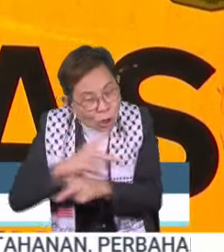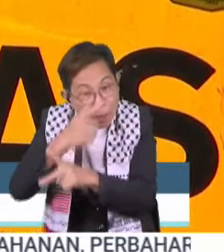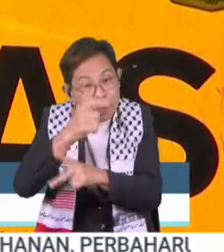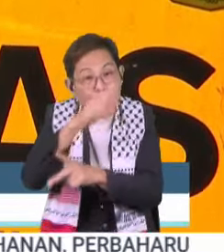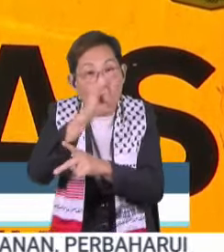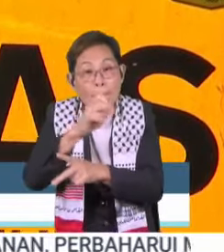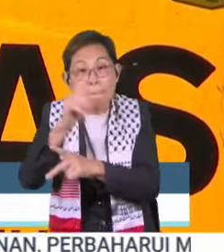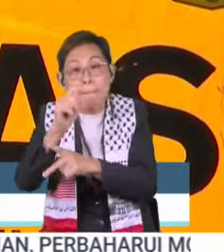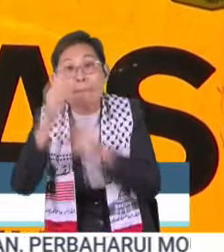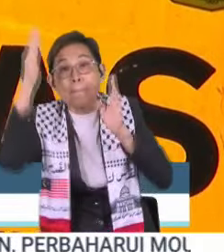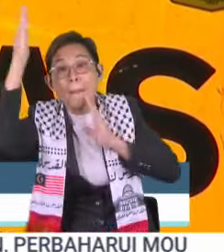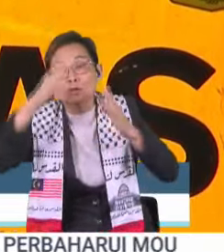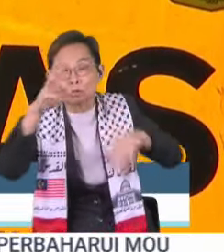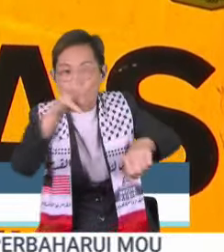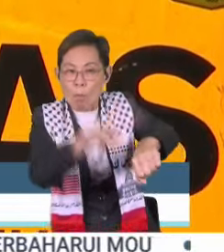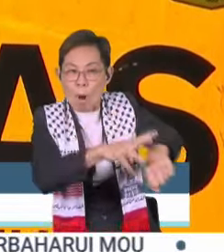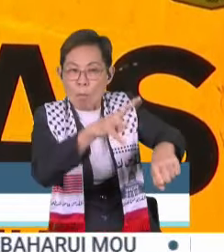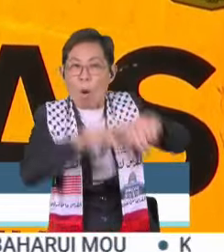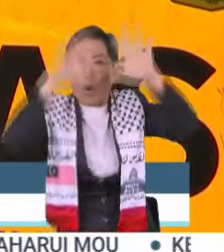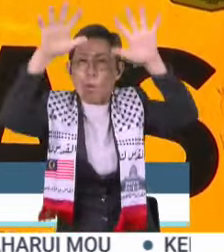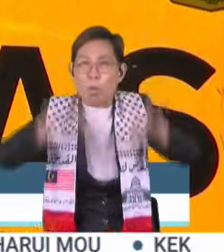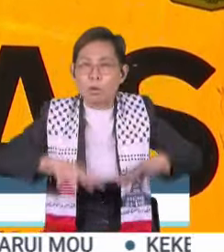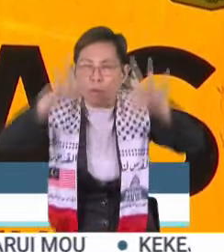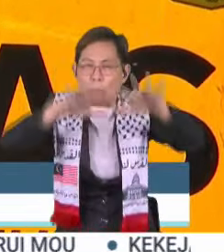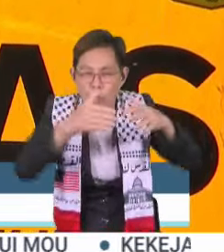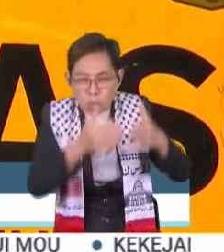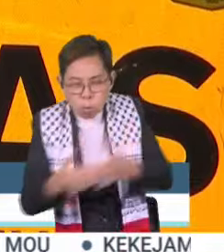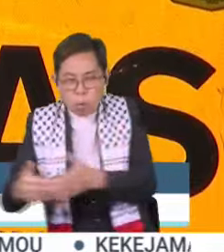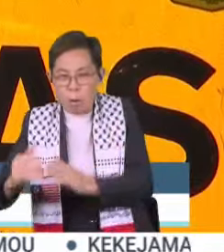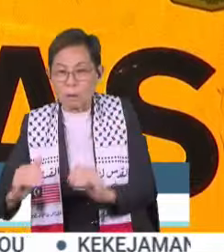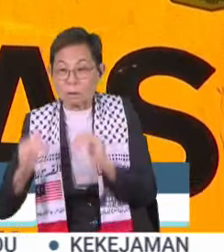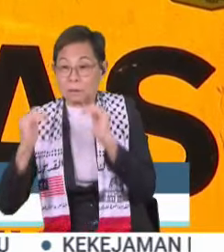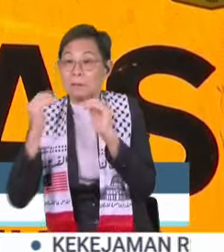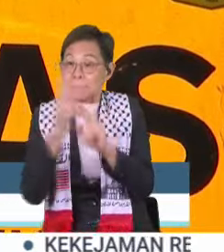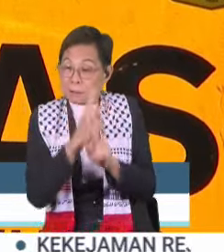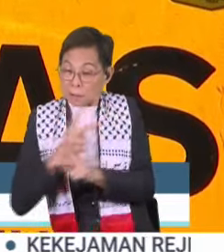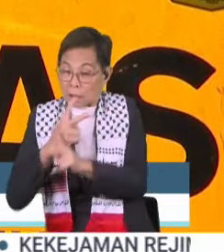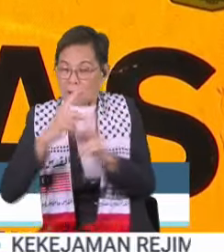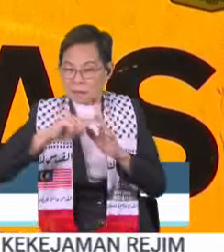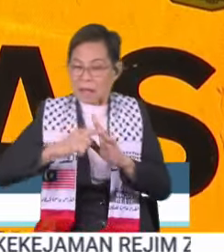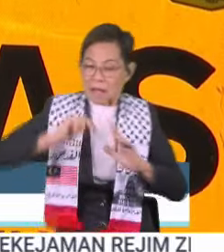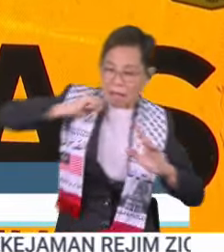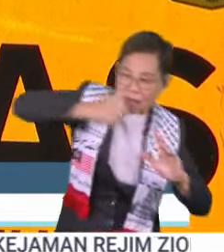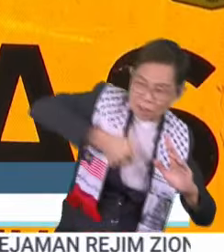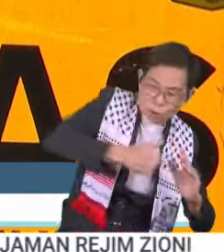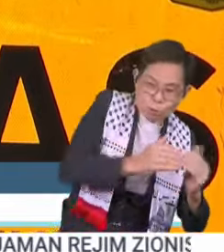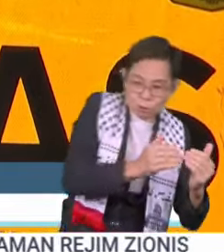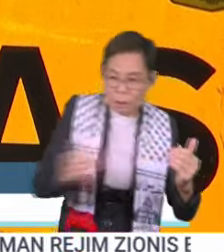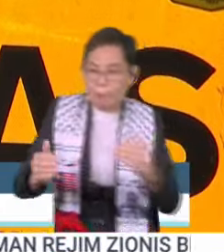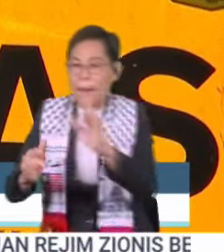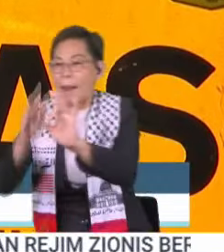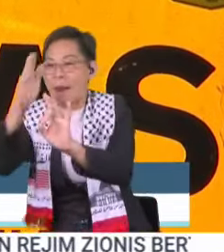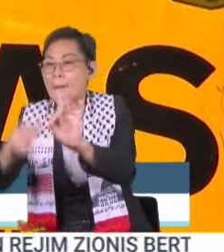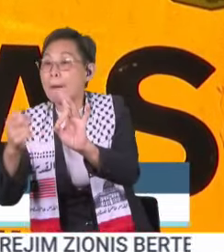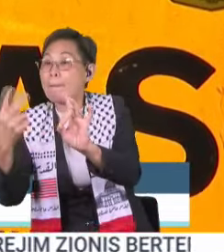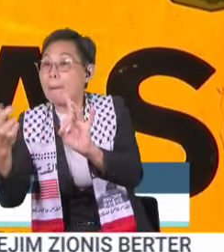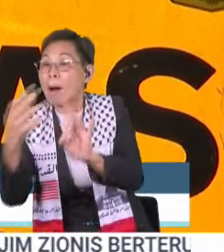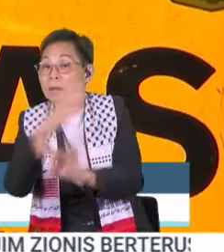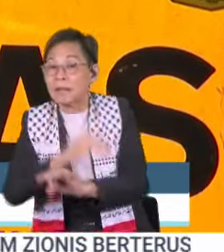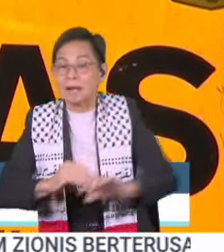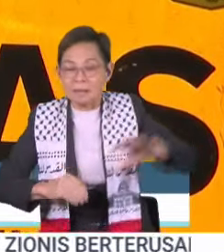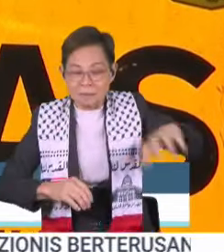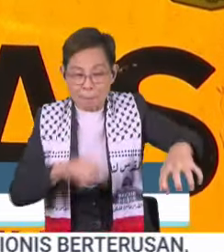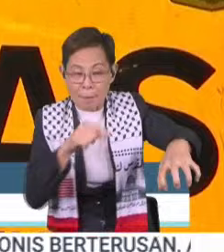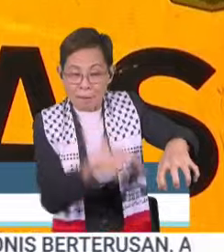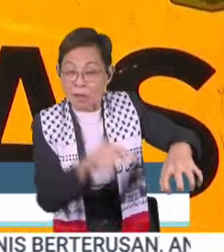Met Malaysia juga telah mengeluarkan amaran hujan berterusan tahap waspada dijangka bermula esok hingga 8 Disember nanti, di mana